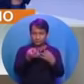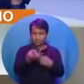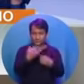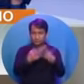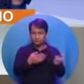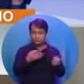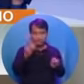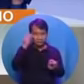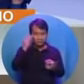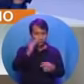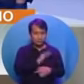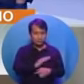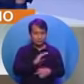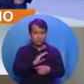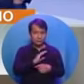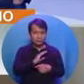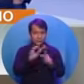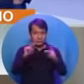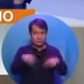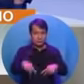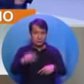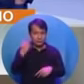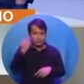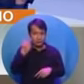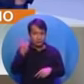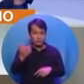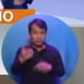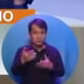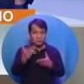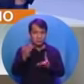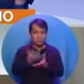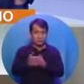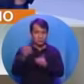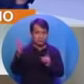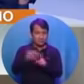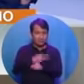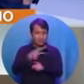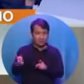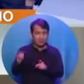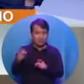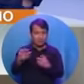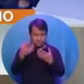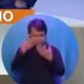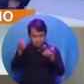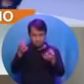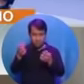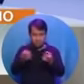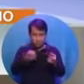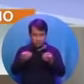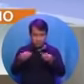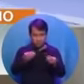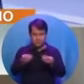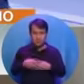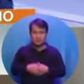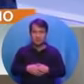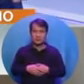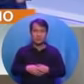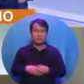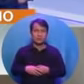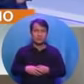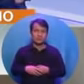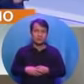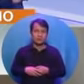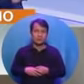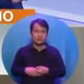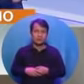kanyang katauhan na dahilan para siya maging nagiging violente or anger management siguro. Ano sa palagay mo?